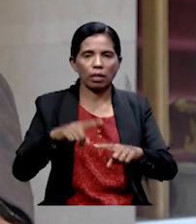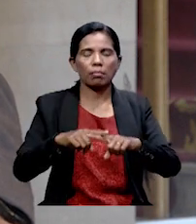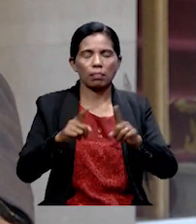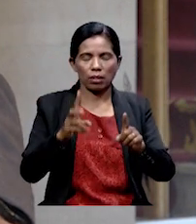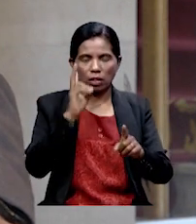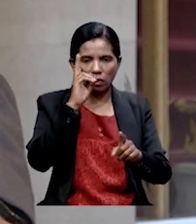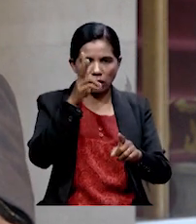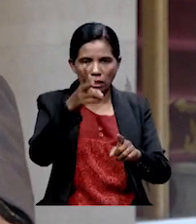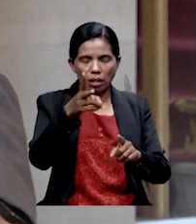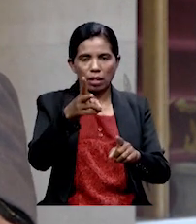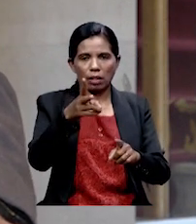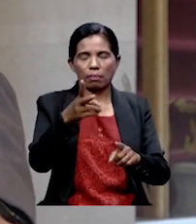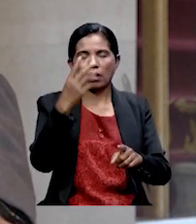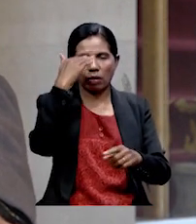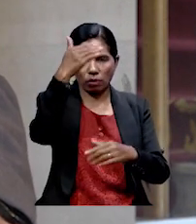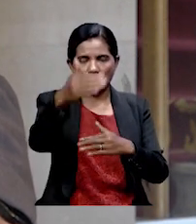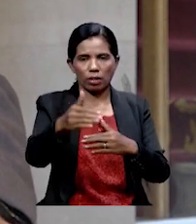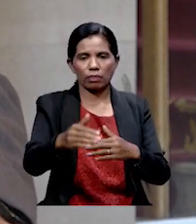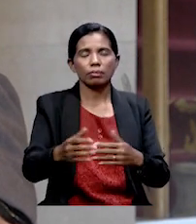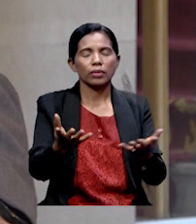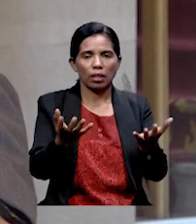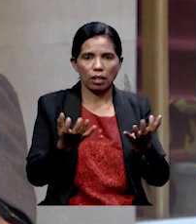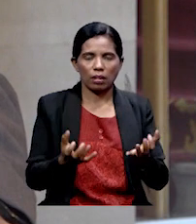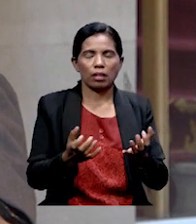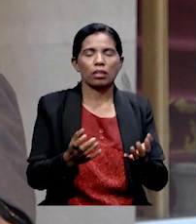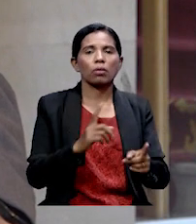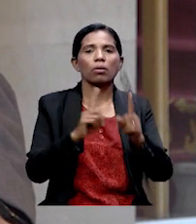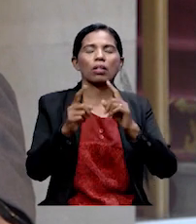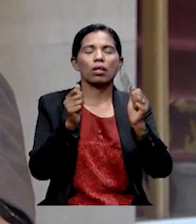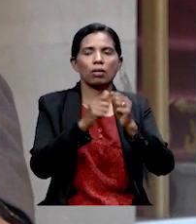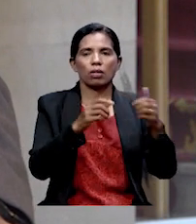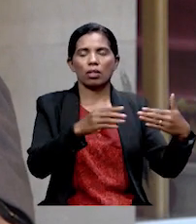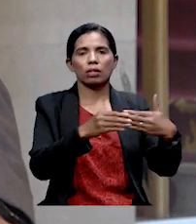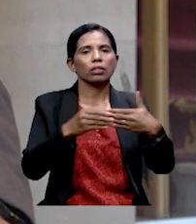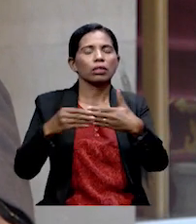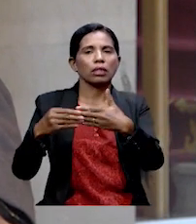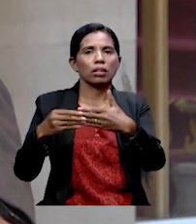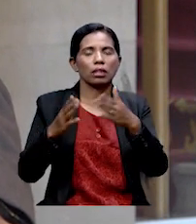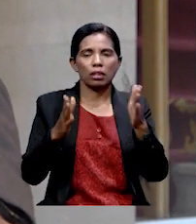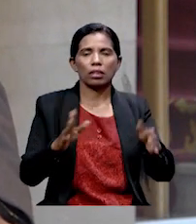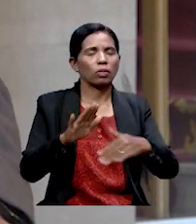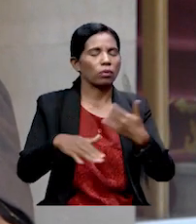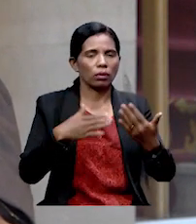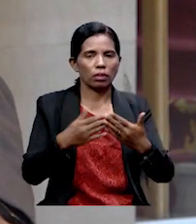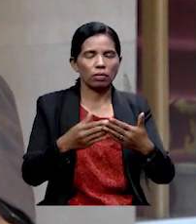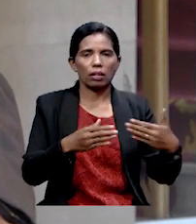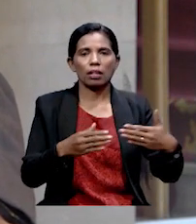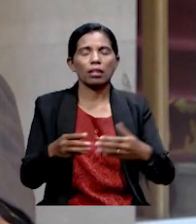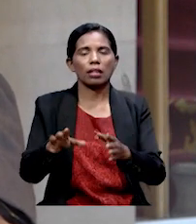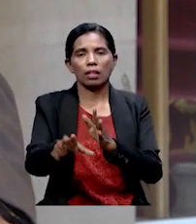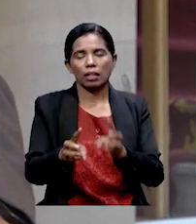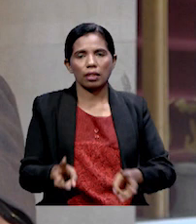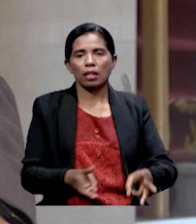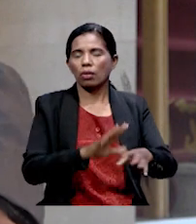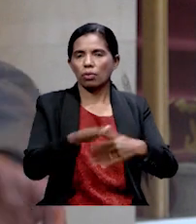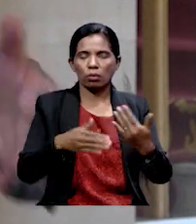ni bata dia atau kuliah hol di di rot hotu. Atu bela hetan dalang ida ki rot hotu simu atau